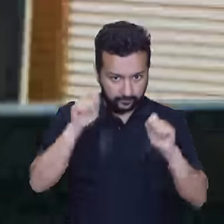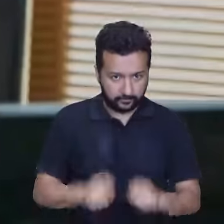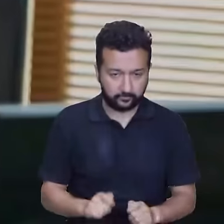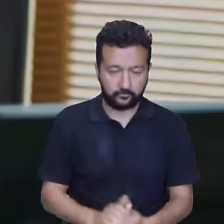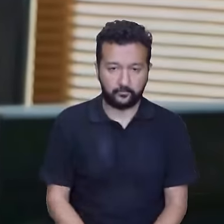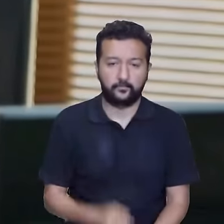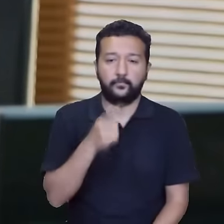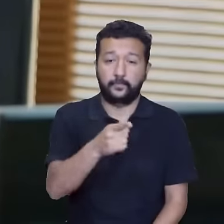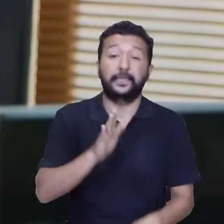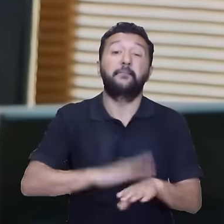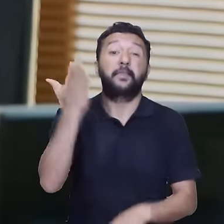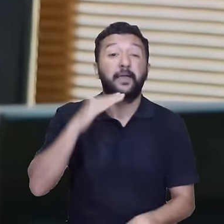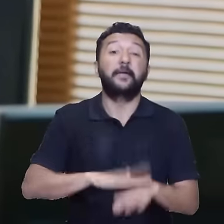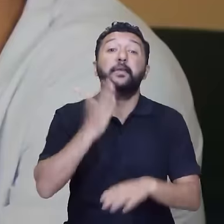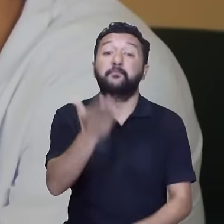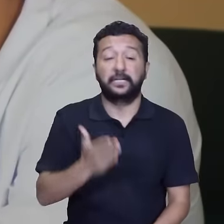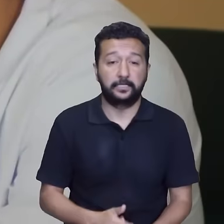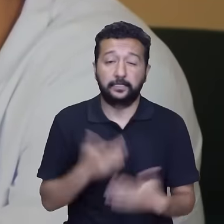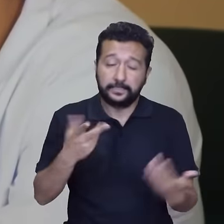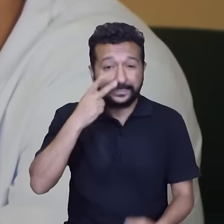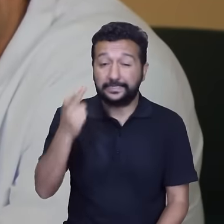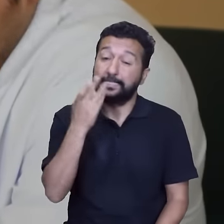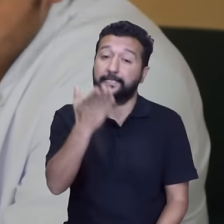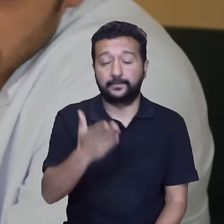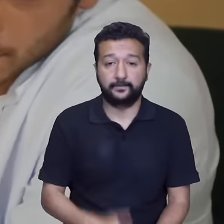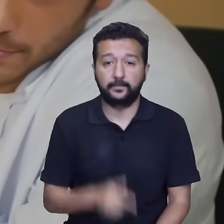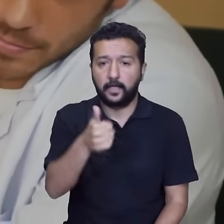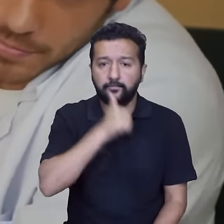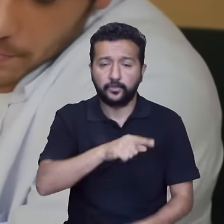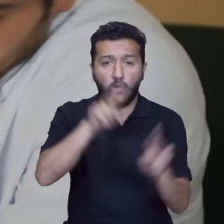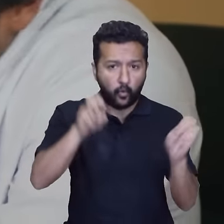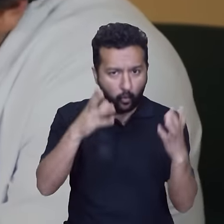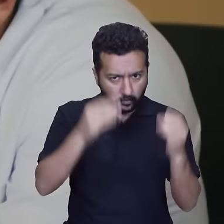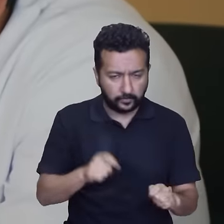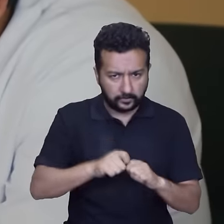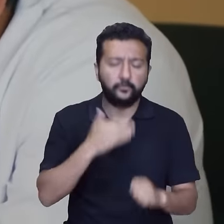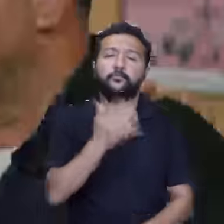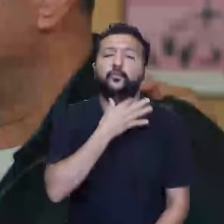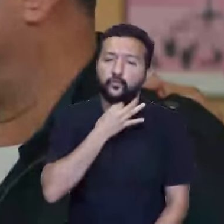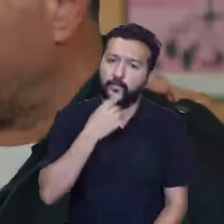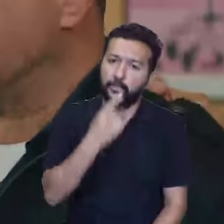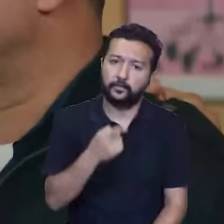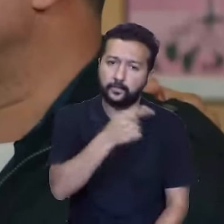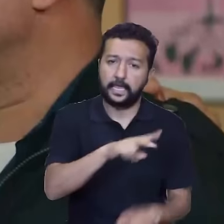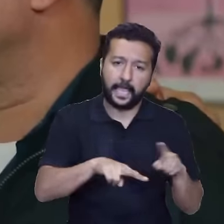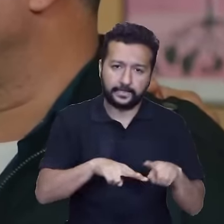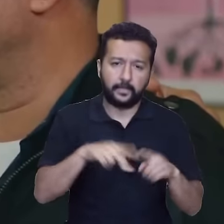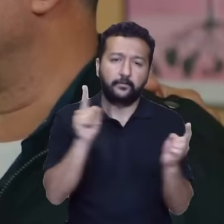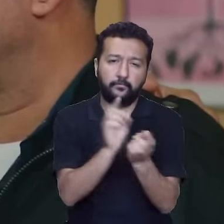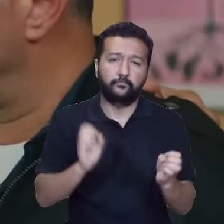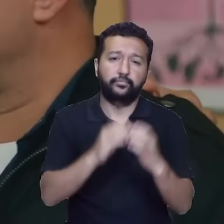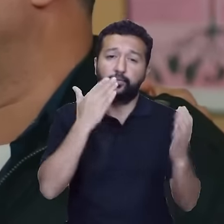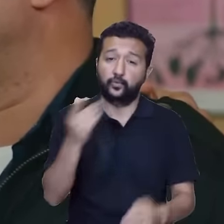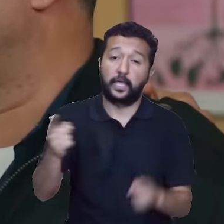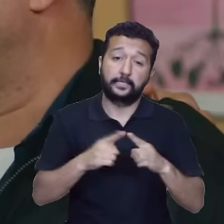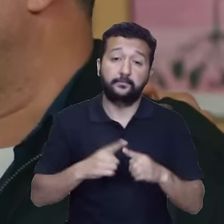ya? Sanki yapmadığın numara mı be? Sahtekar. Abi bu konularda olur mu ya? Lütfen rica ediyorum. Ayşen'le atışmıştık, onu